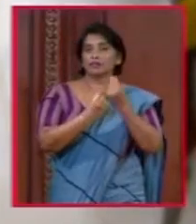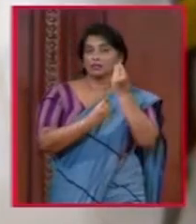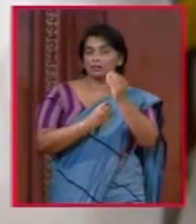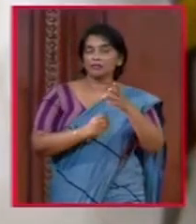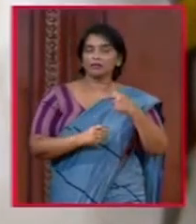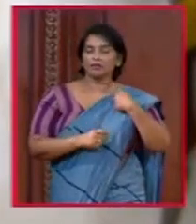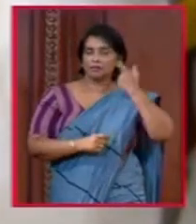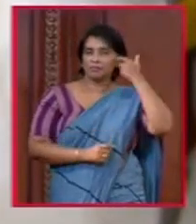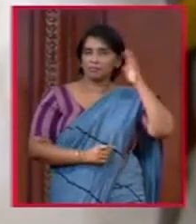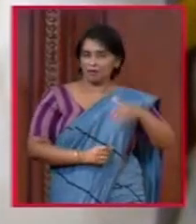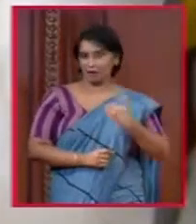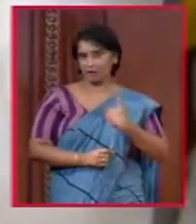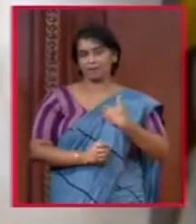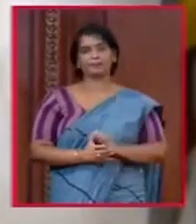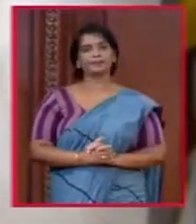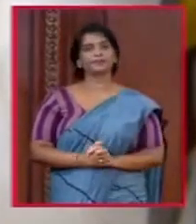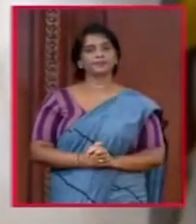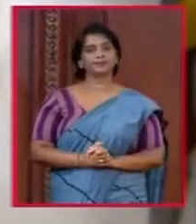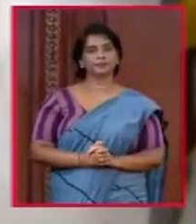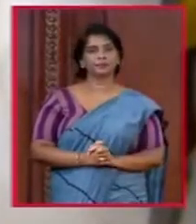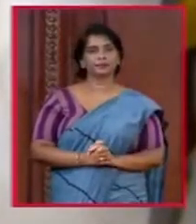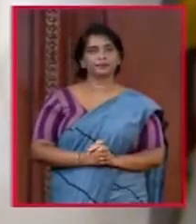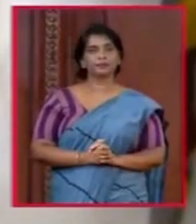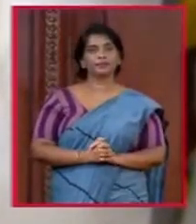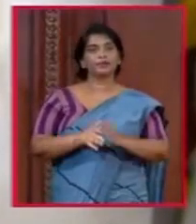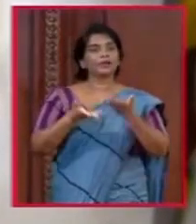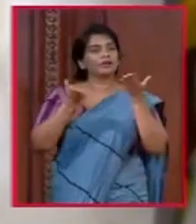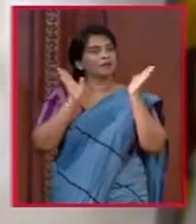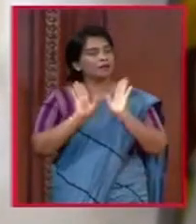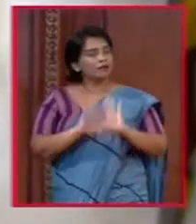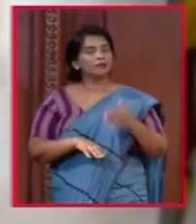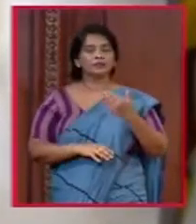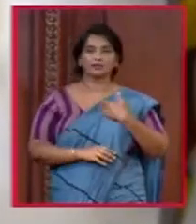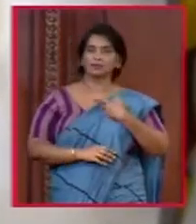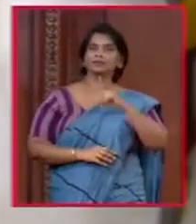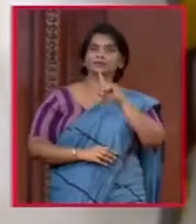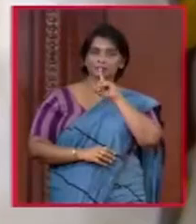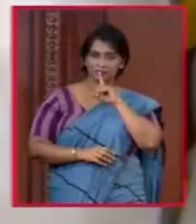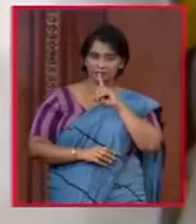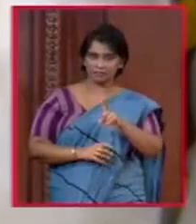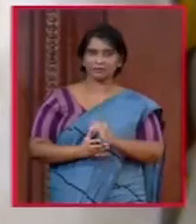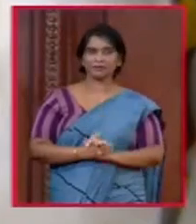කරයකෙන විශාල බලාපොරොත්තුවක් අපට තිබෙනවා. ඉතින් අවසාන වශයෙන් මම කියන්නේ